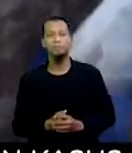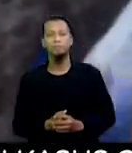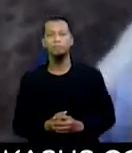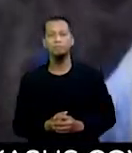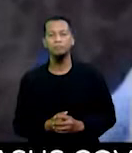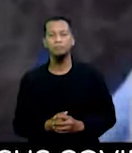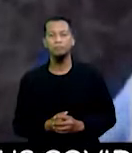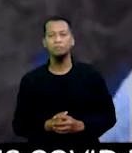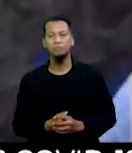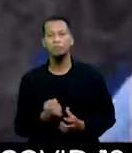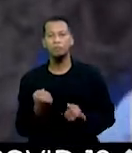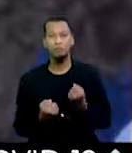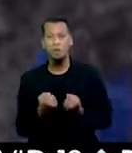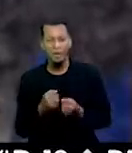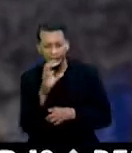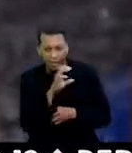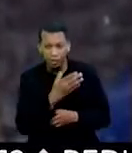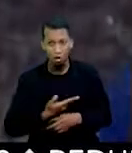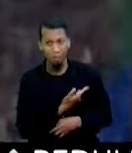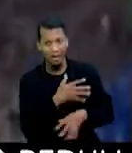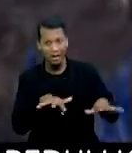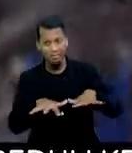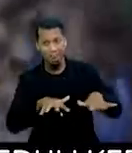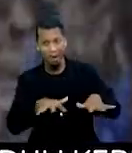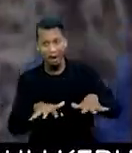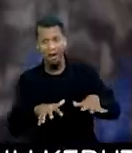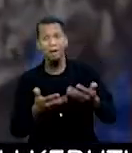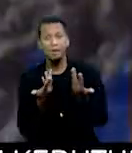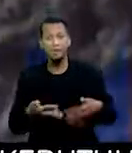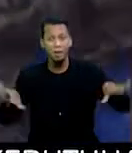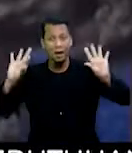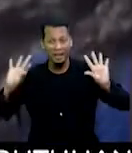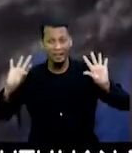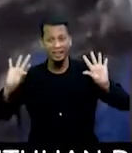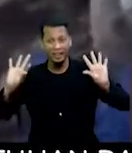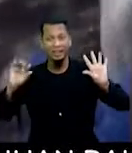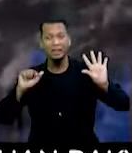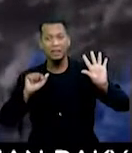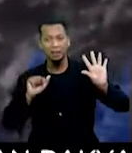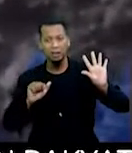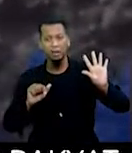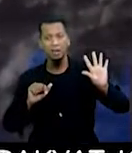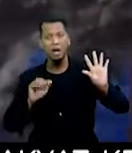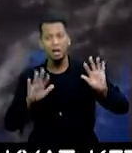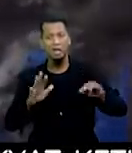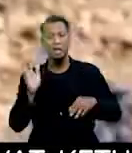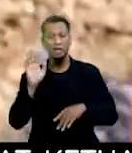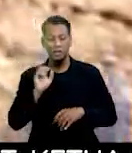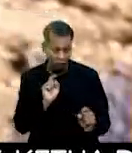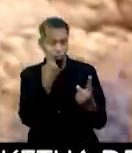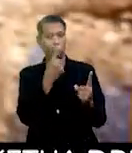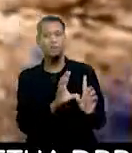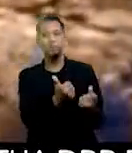Upaya pencarian korban gempa di Kabupaten Pasaman, Sumatera Barat membuahkan hasil. Selasa petang, petugas gabungan menemukan satu jenazah tertimbun tanah di